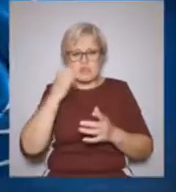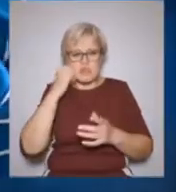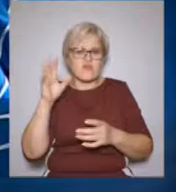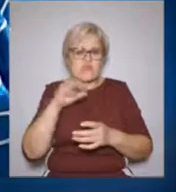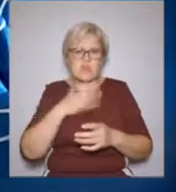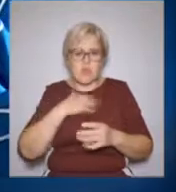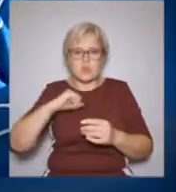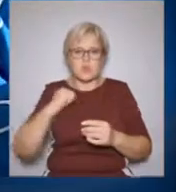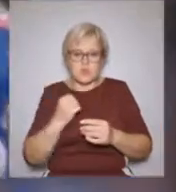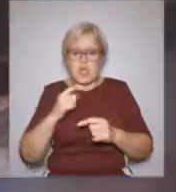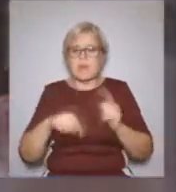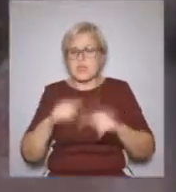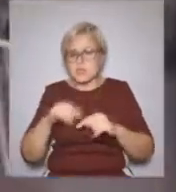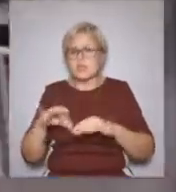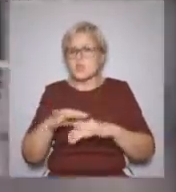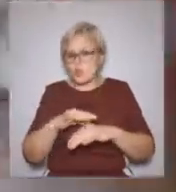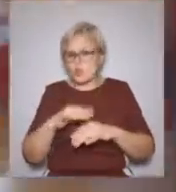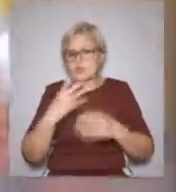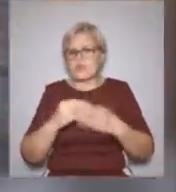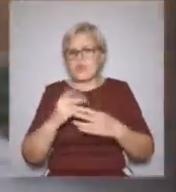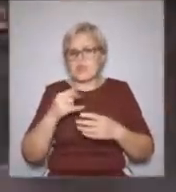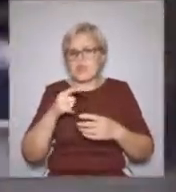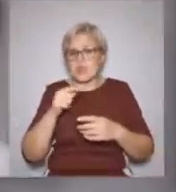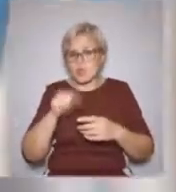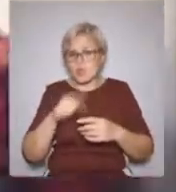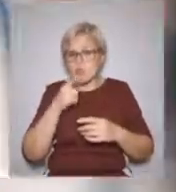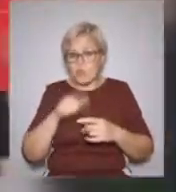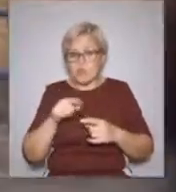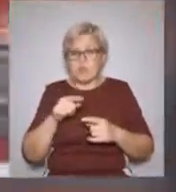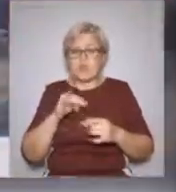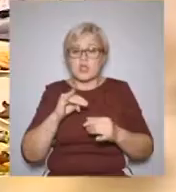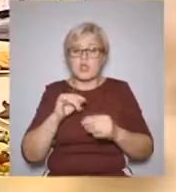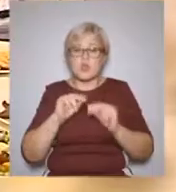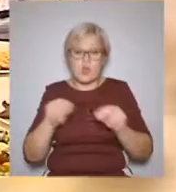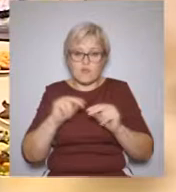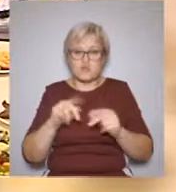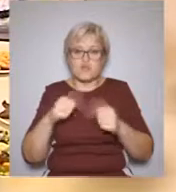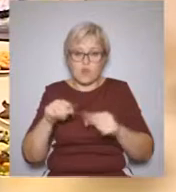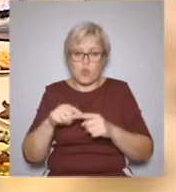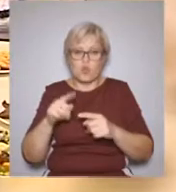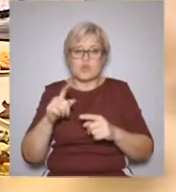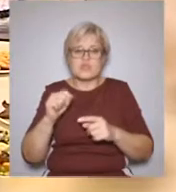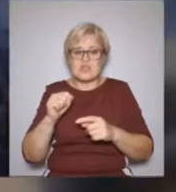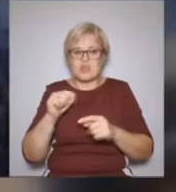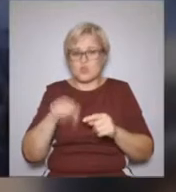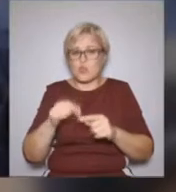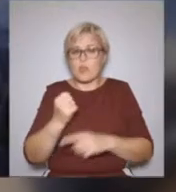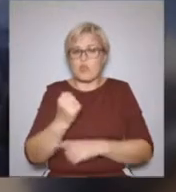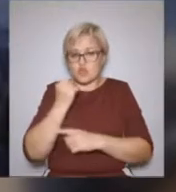супруге своей на тот момент и руководство ту поддержку которую они оказали